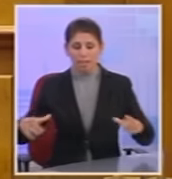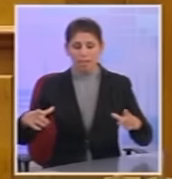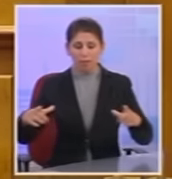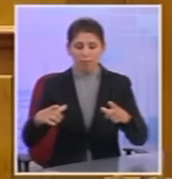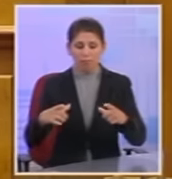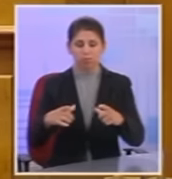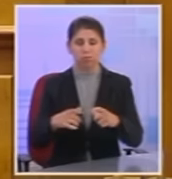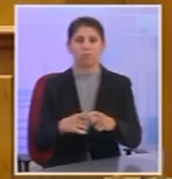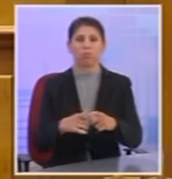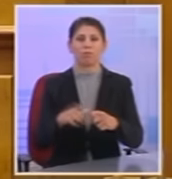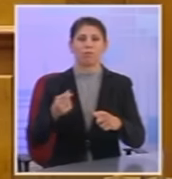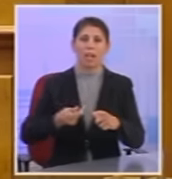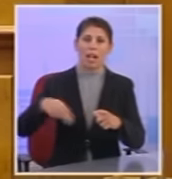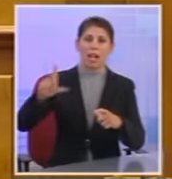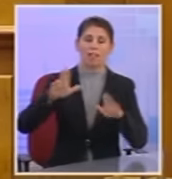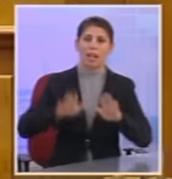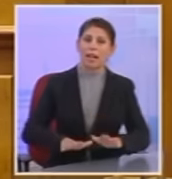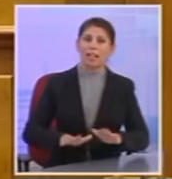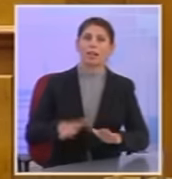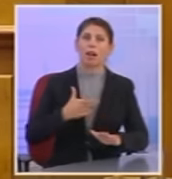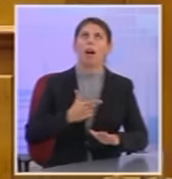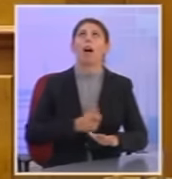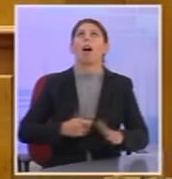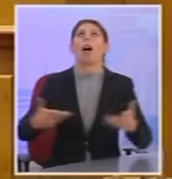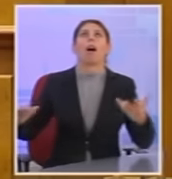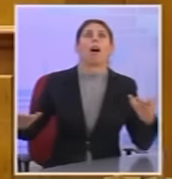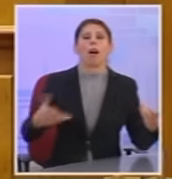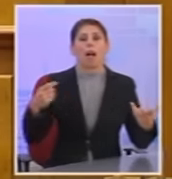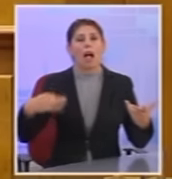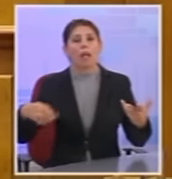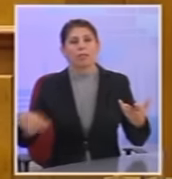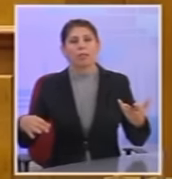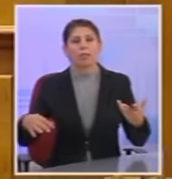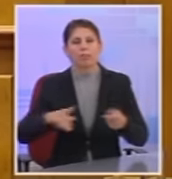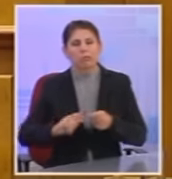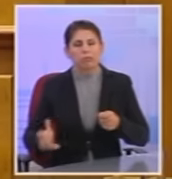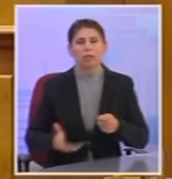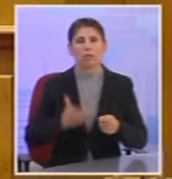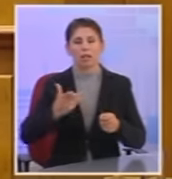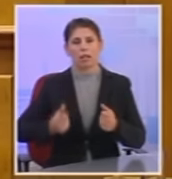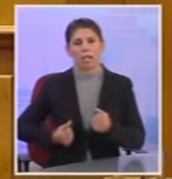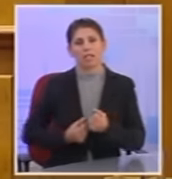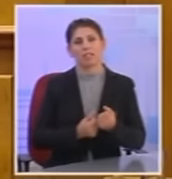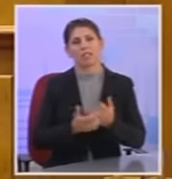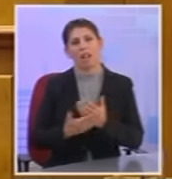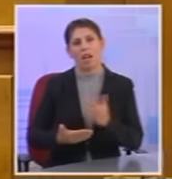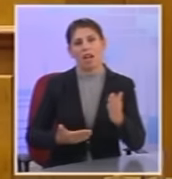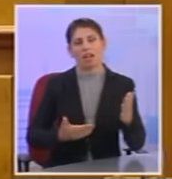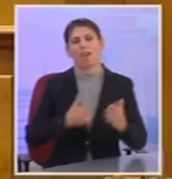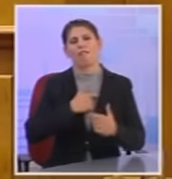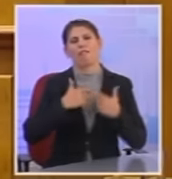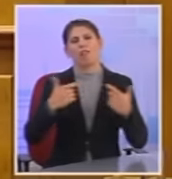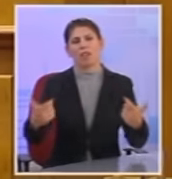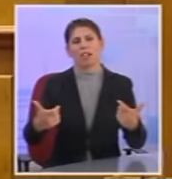ανεργία, φέρνουν σε απόγνωση τους αδύναμους και κυρίως υποδαβλίζουν και ενισχύουν ακραίες φωνές